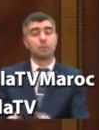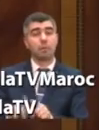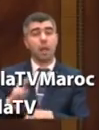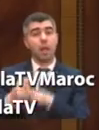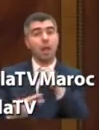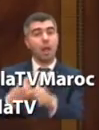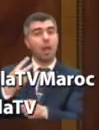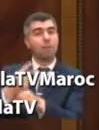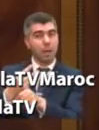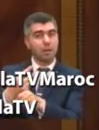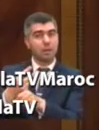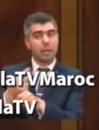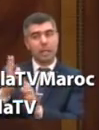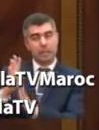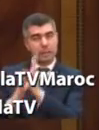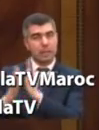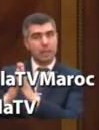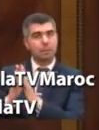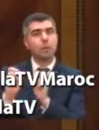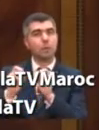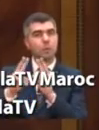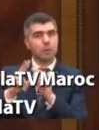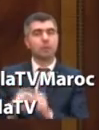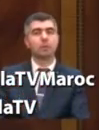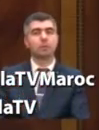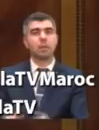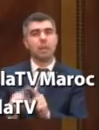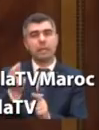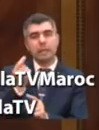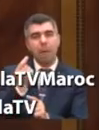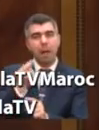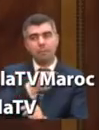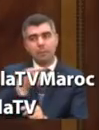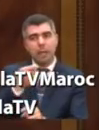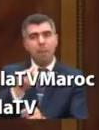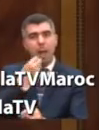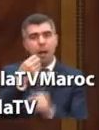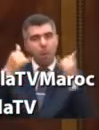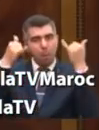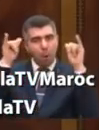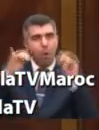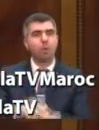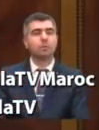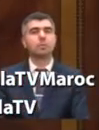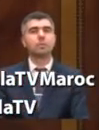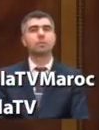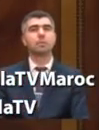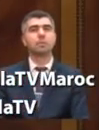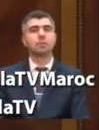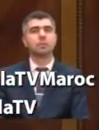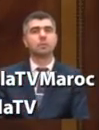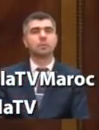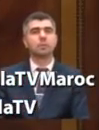هي كانت مزيانه الحمد لله، يعني الاثمنه ديال الاعلاف واخا هكاك مثلا الى خدينا تكلمتي